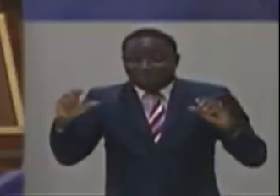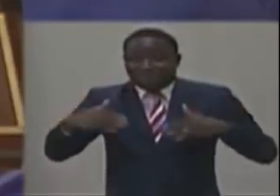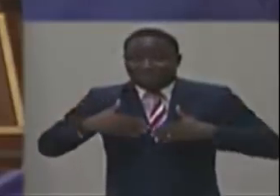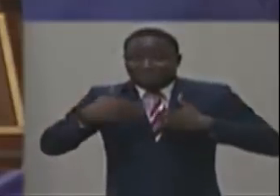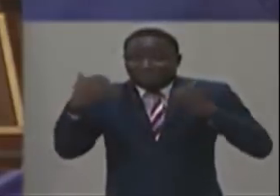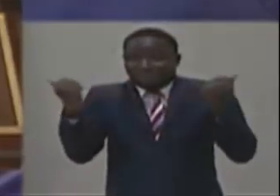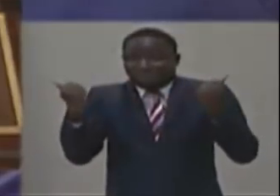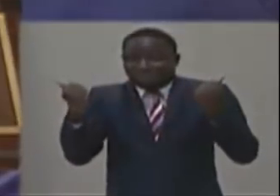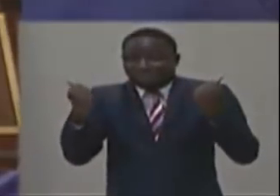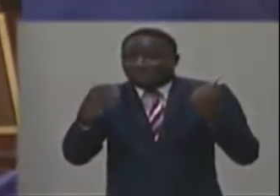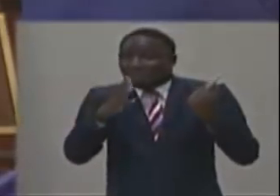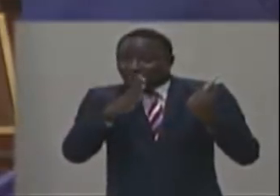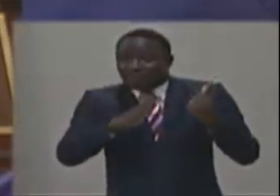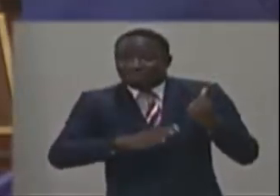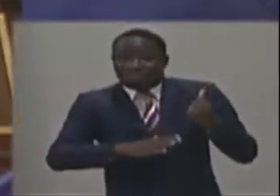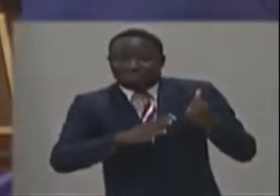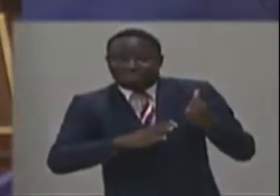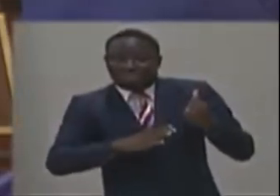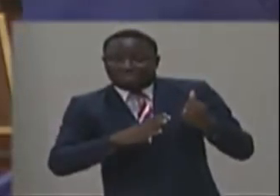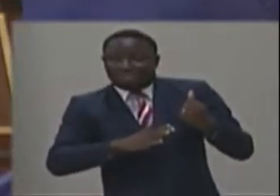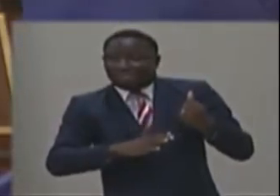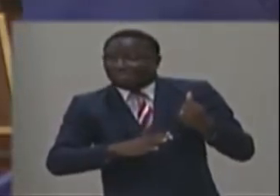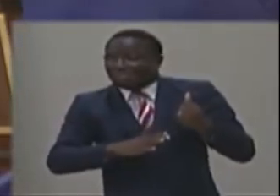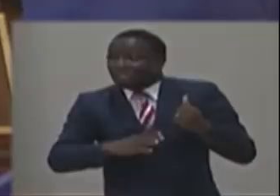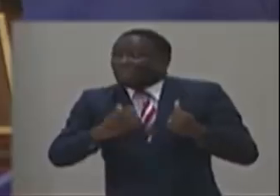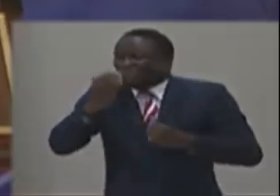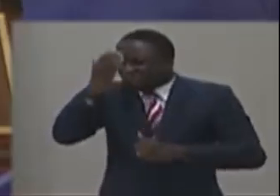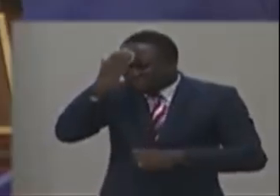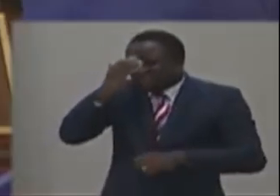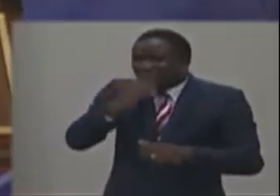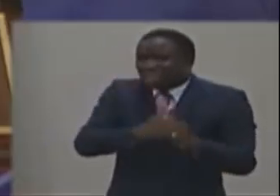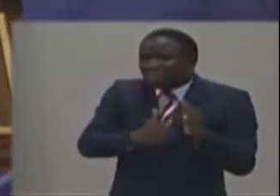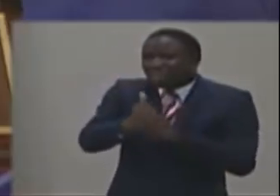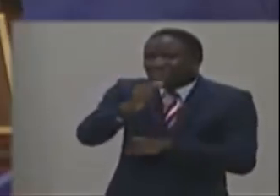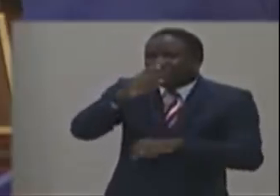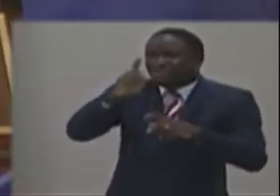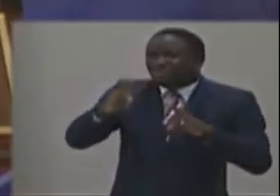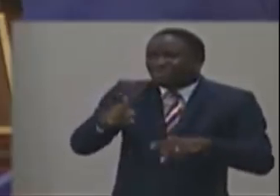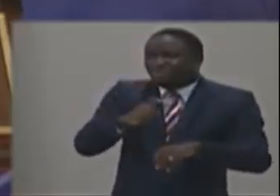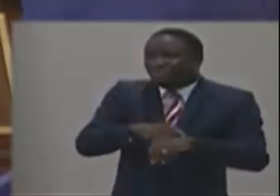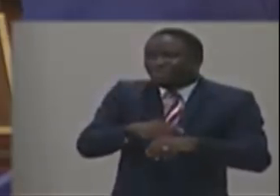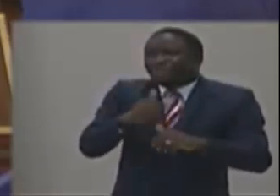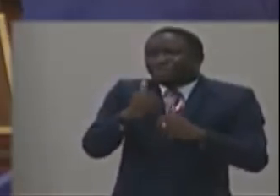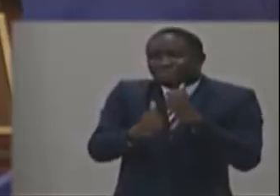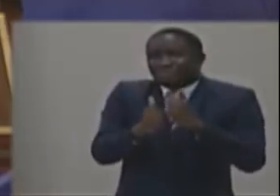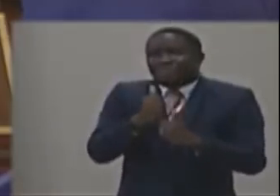Jeune et femme. Je connais que nous traversé un moment difficile.